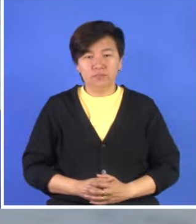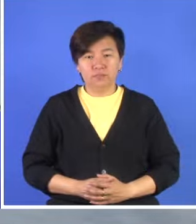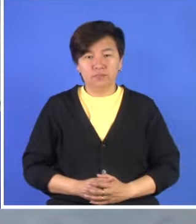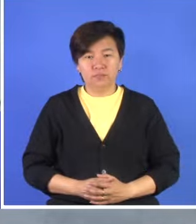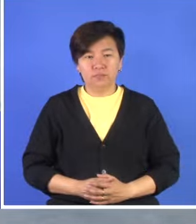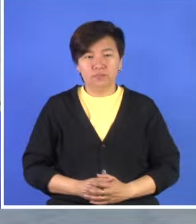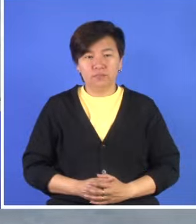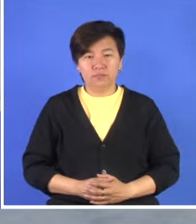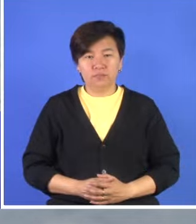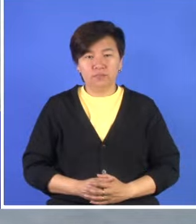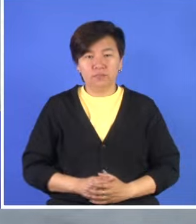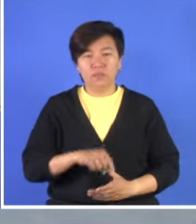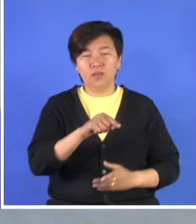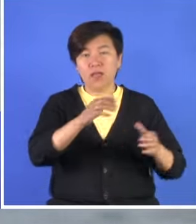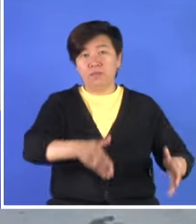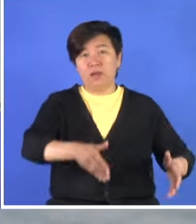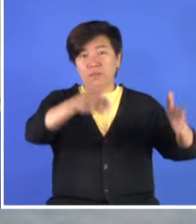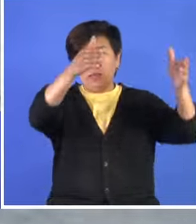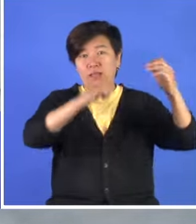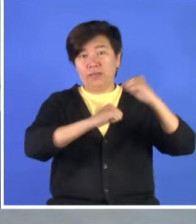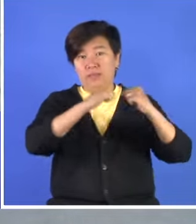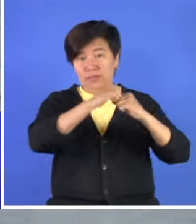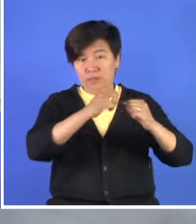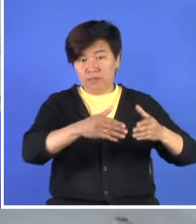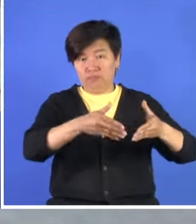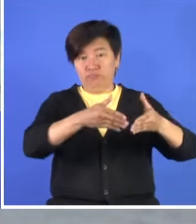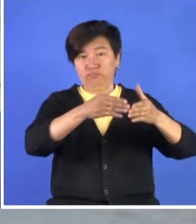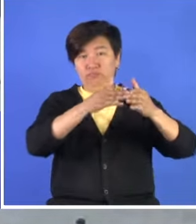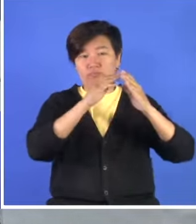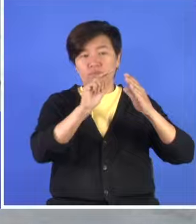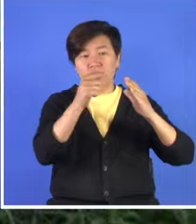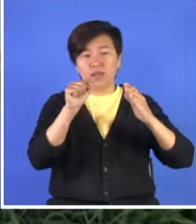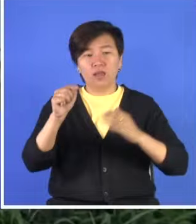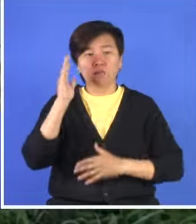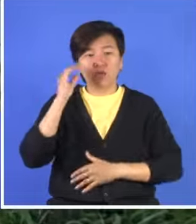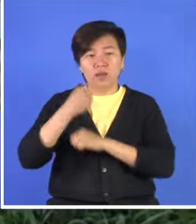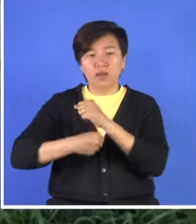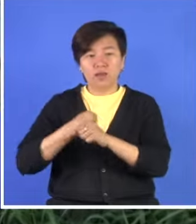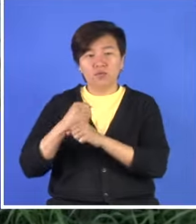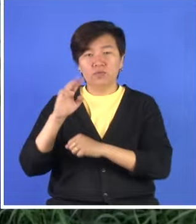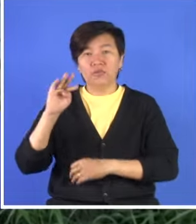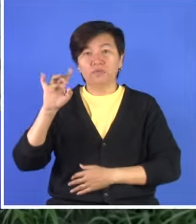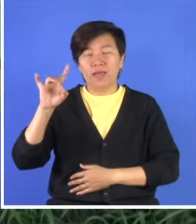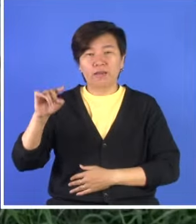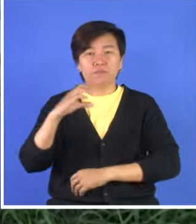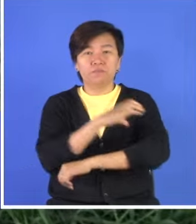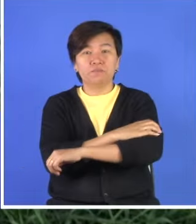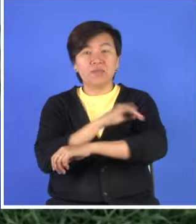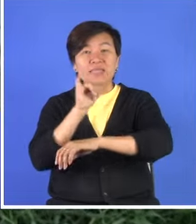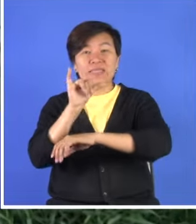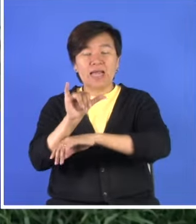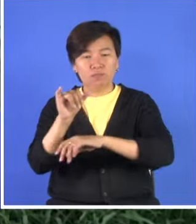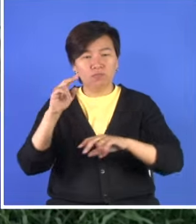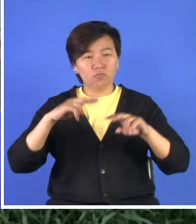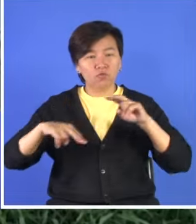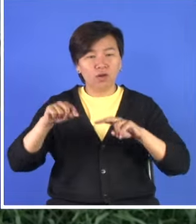นี้คืออพาร์ตเมนต์ที่กำลังสร้างใหม่คุณกวิศสิริเรืองอายุ48ปีเป็นรปภ.ก็เล่าให้ฟังนะว่าเนี่ยเ